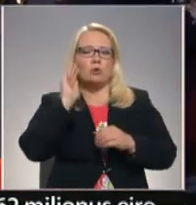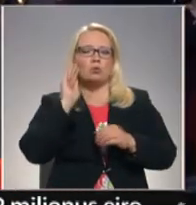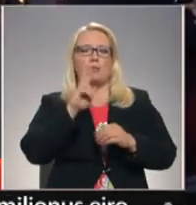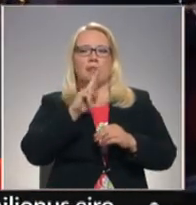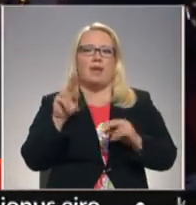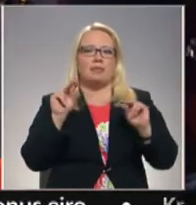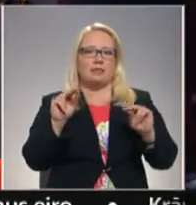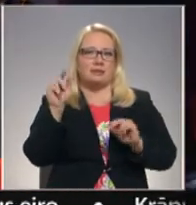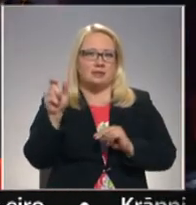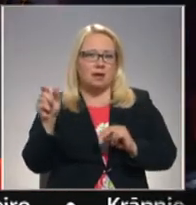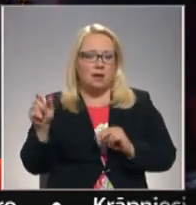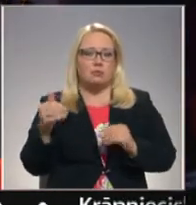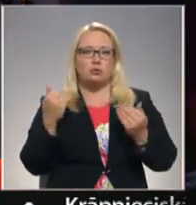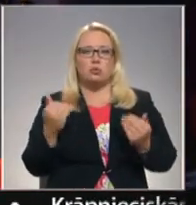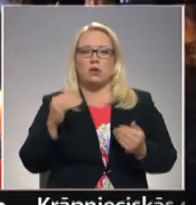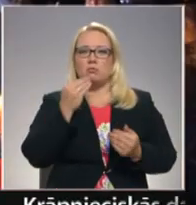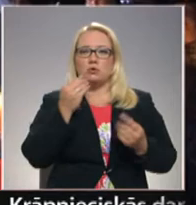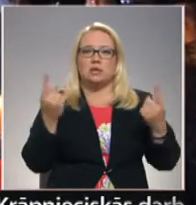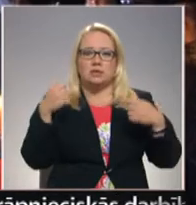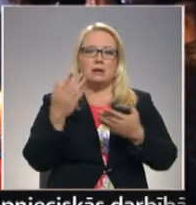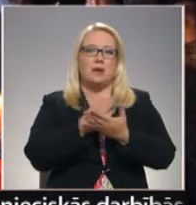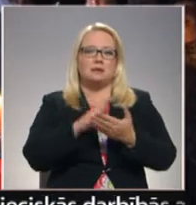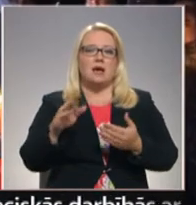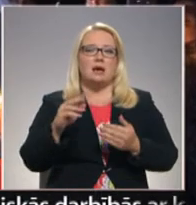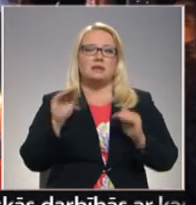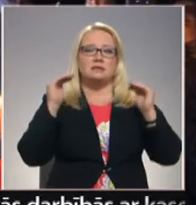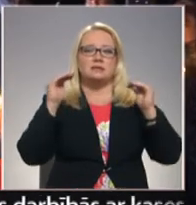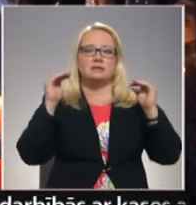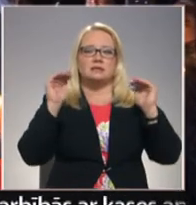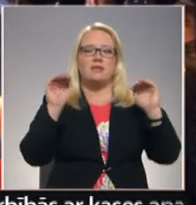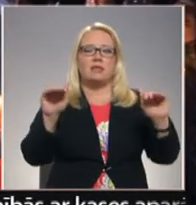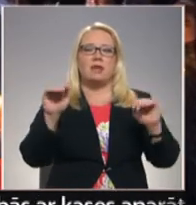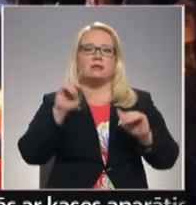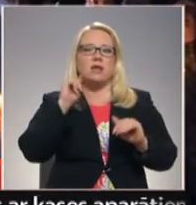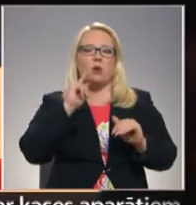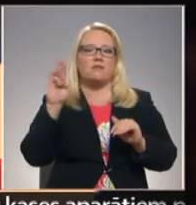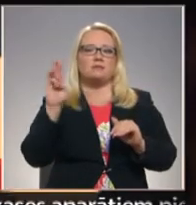svēto misi pusdienlaikā šodien noslēdzās Vissvētās Jaunavas Marijas debesīs uzņemšanas